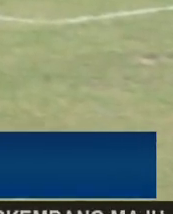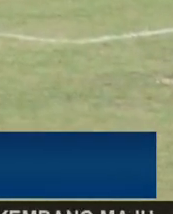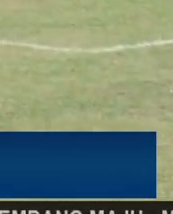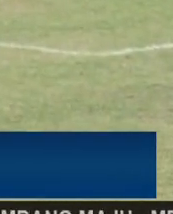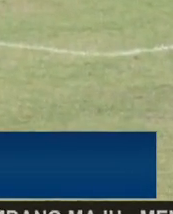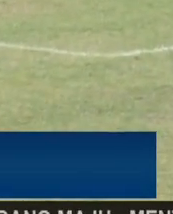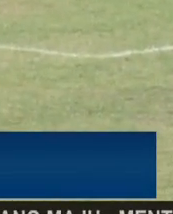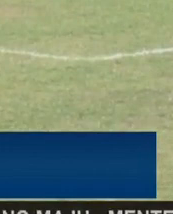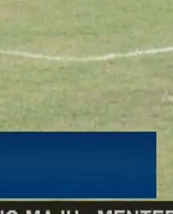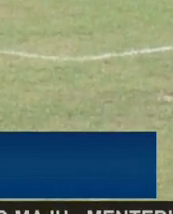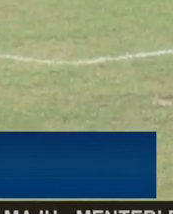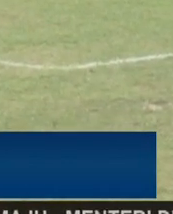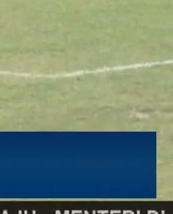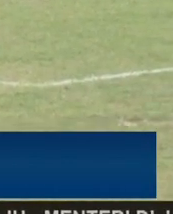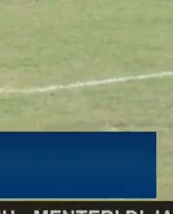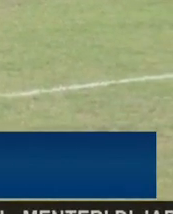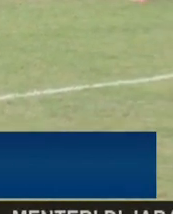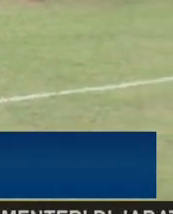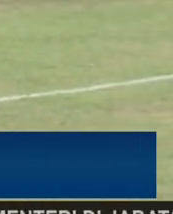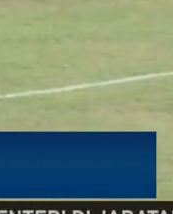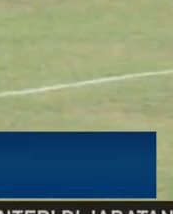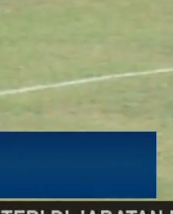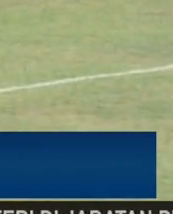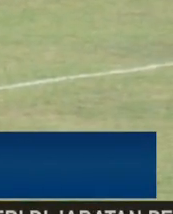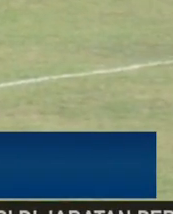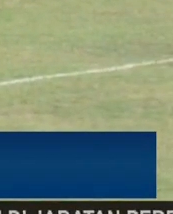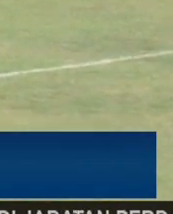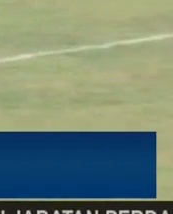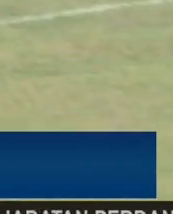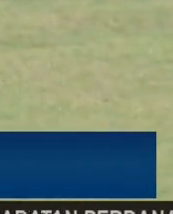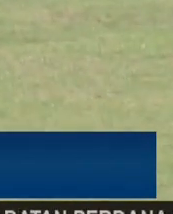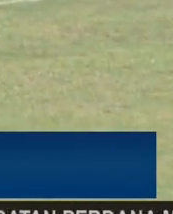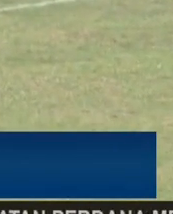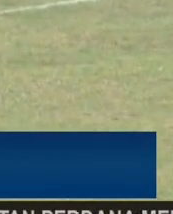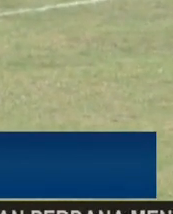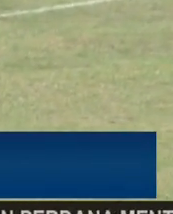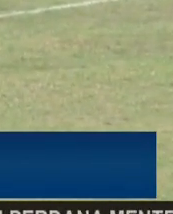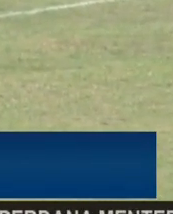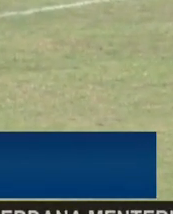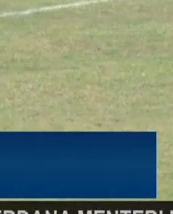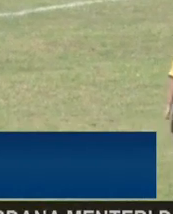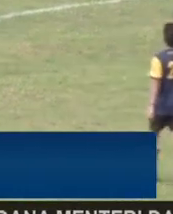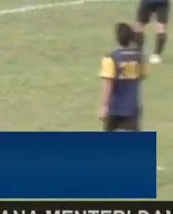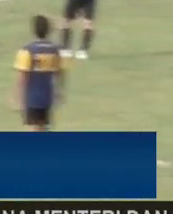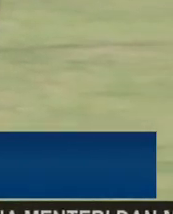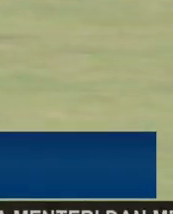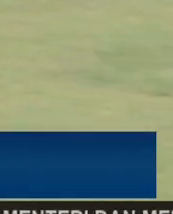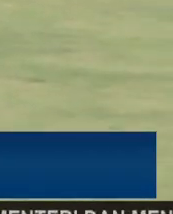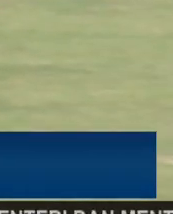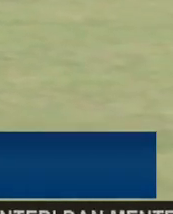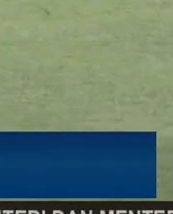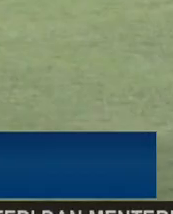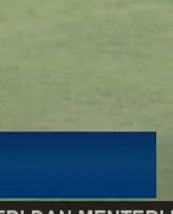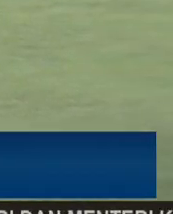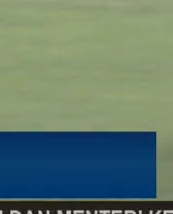perdagangan dan teknologi Cosmopolitan bolos lagi kali ini menelusuri jaringan Muhammad Amil Hafizan Hasyim sekaligus cover